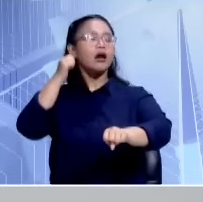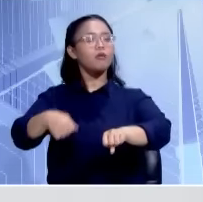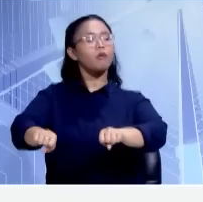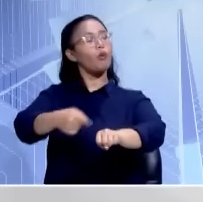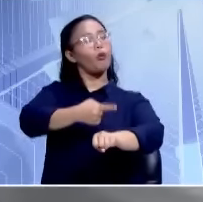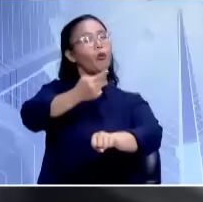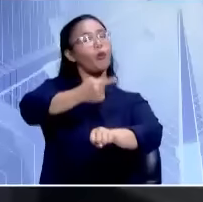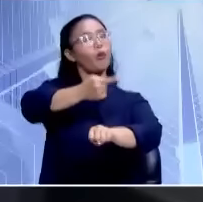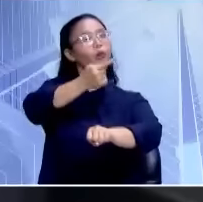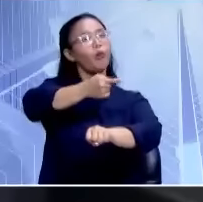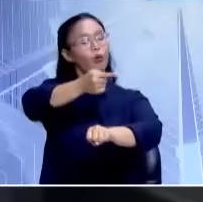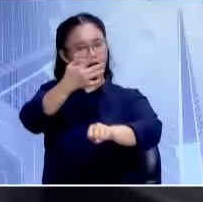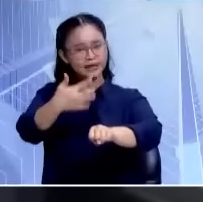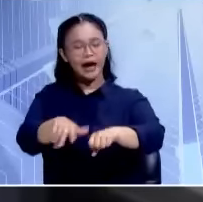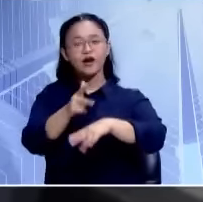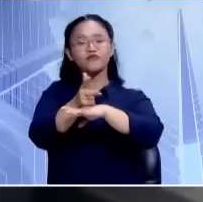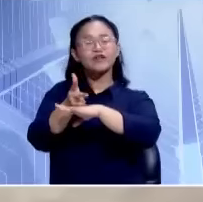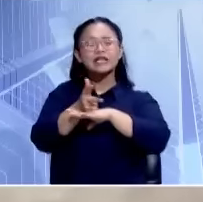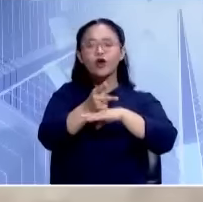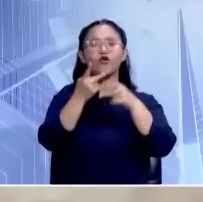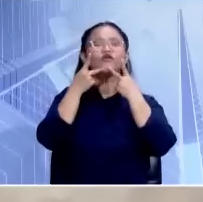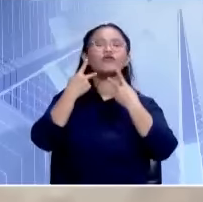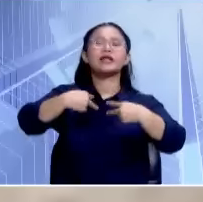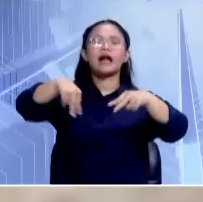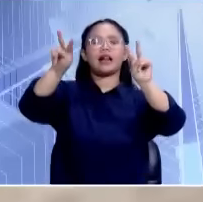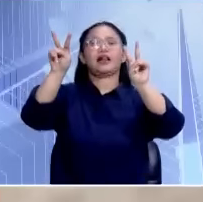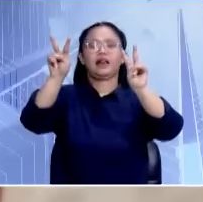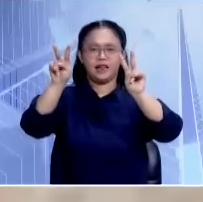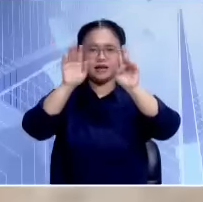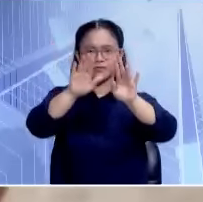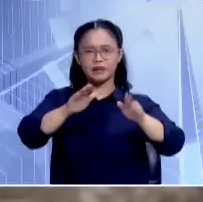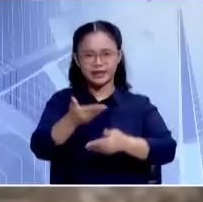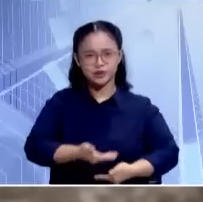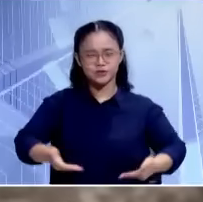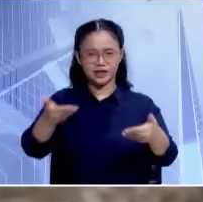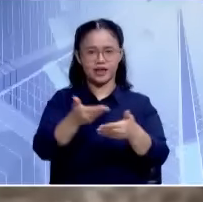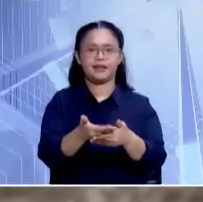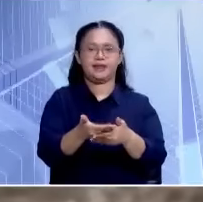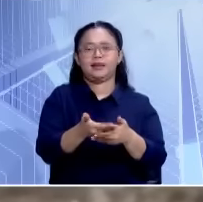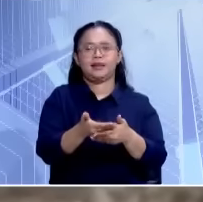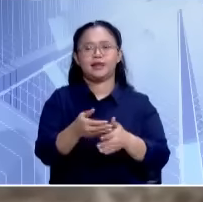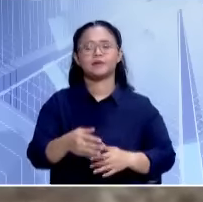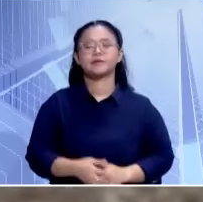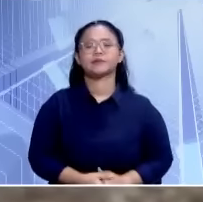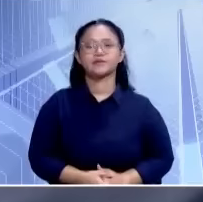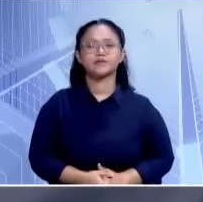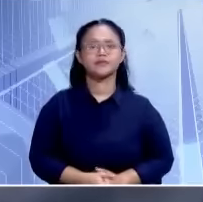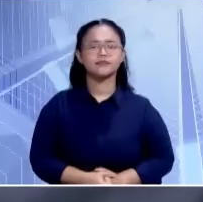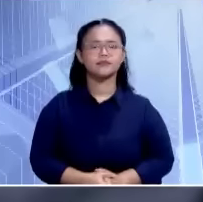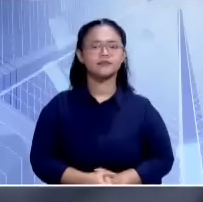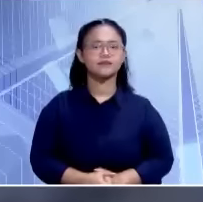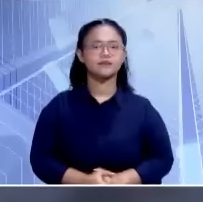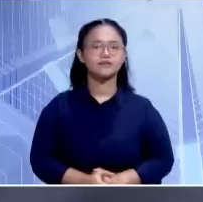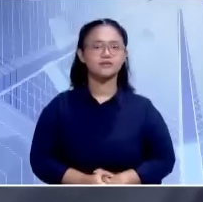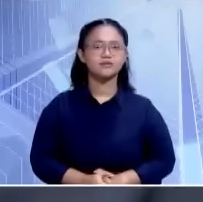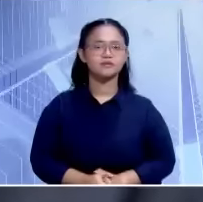polisi. Video ini terekam warga hingga viral saat diunggah ke media sosial. Ada razia di situ, tapi